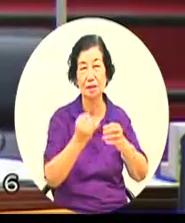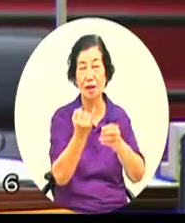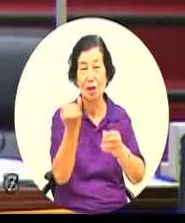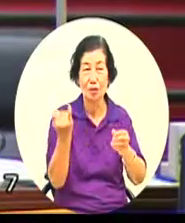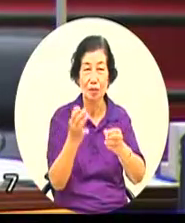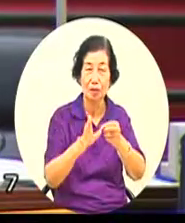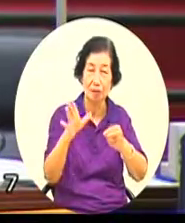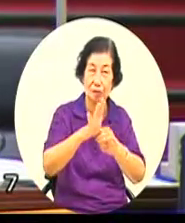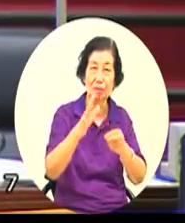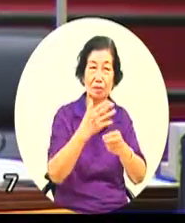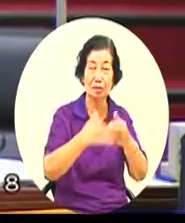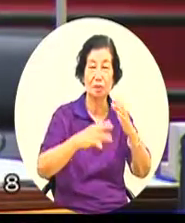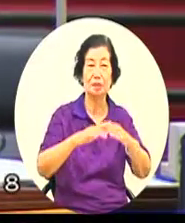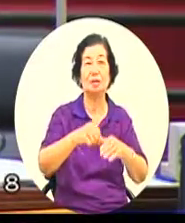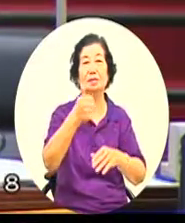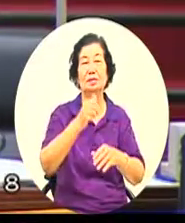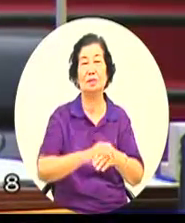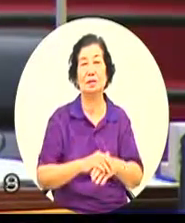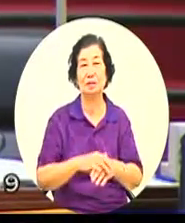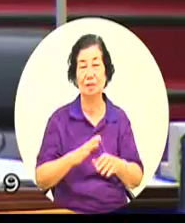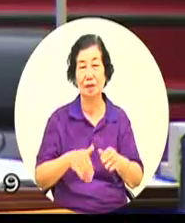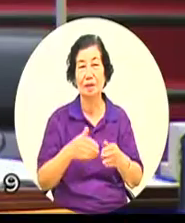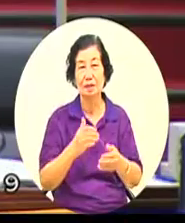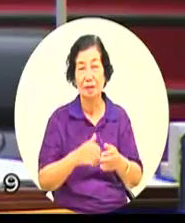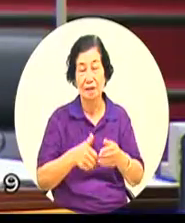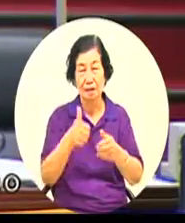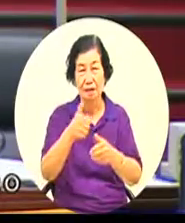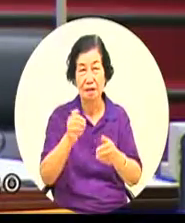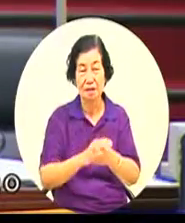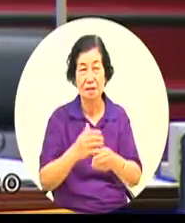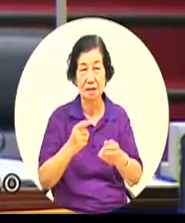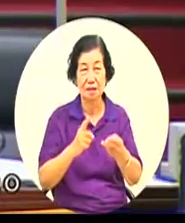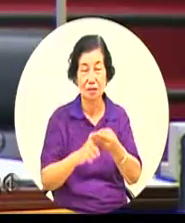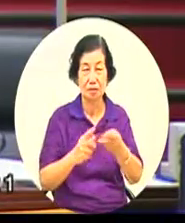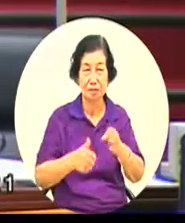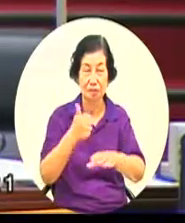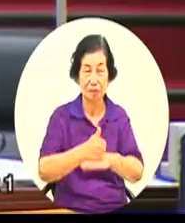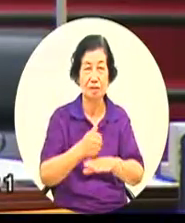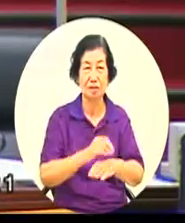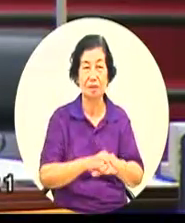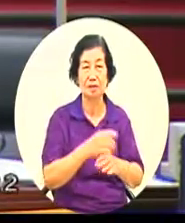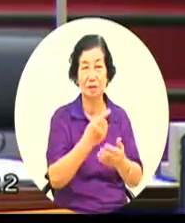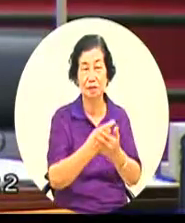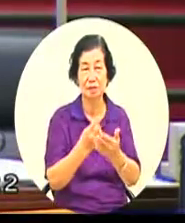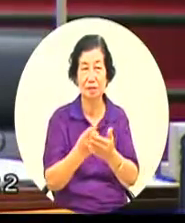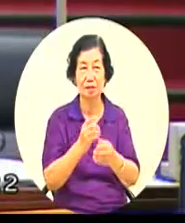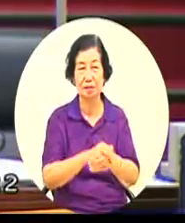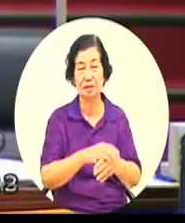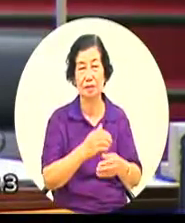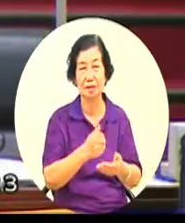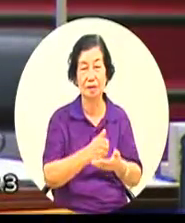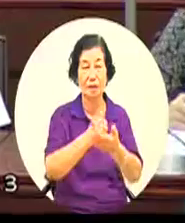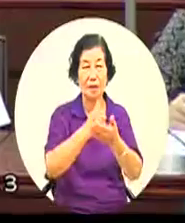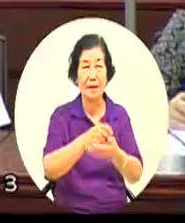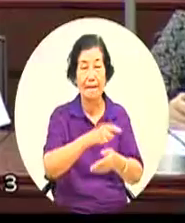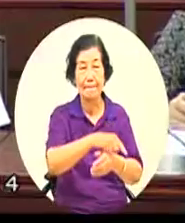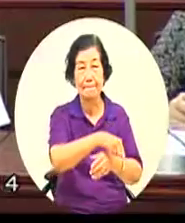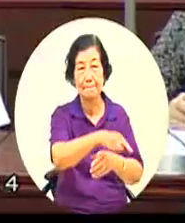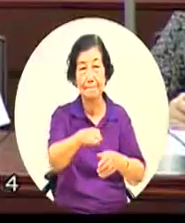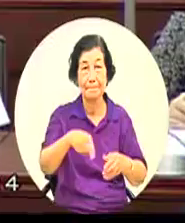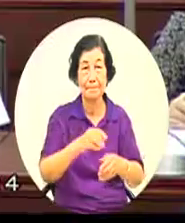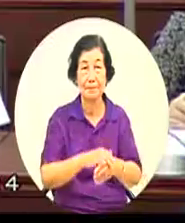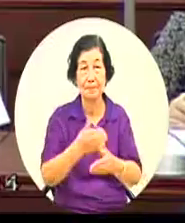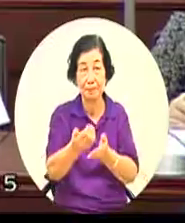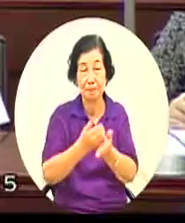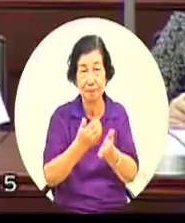谢谢主席，谢谢萧议员，谢谢在座各位贵宾，还有各位议员。我想萧议员刚刚关